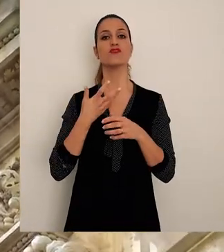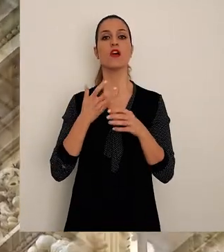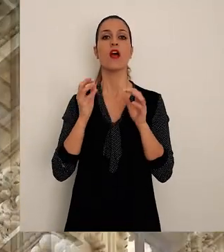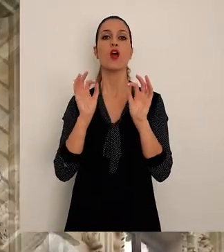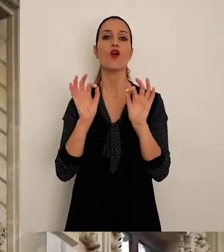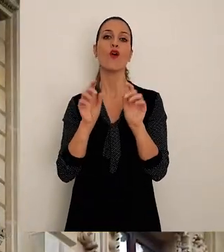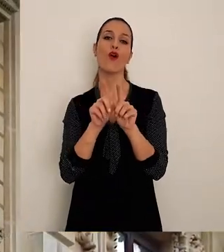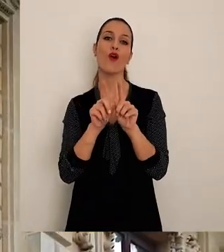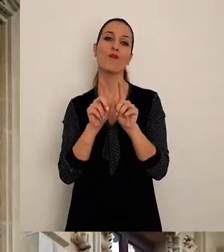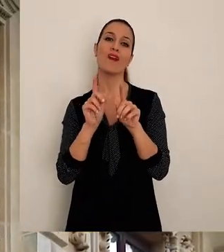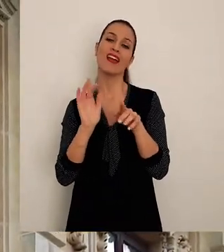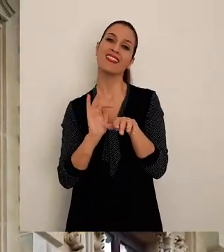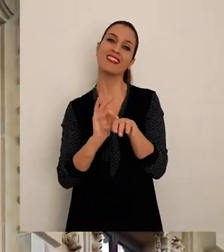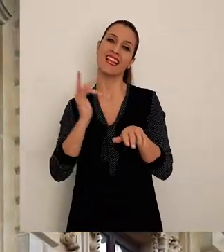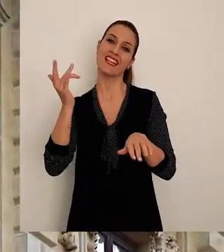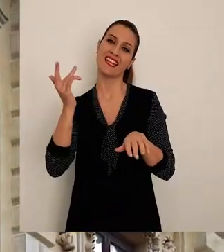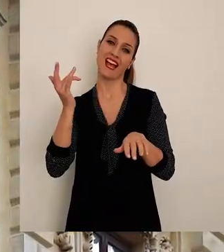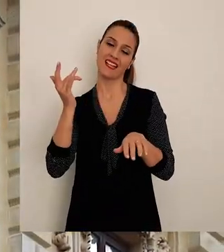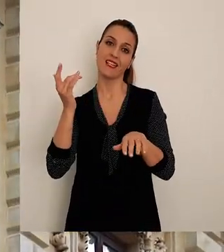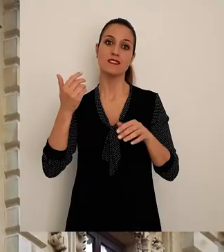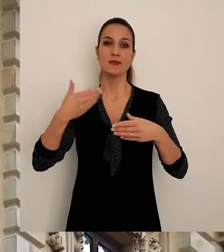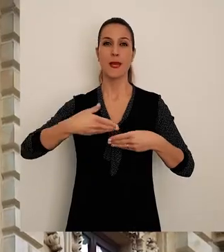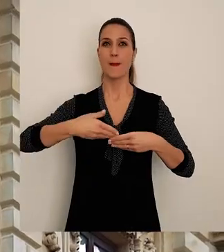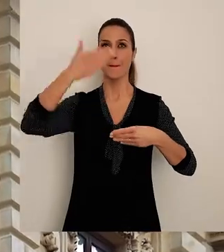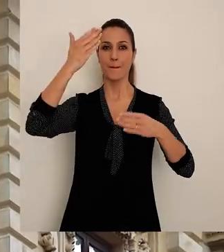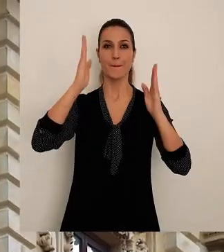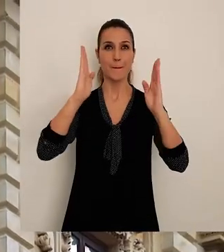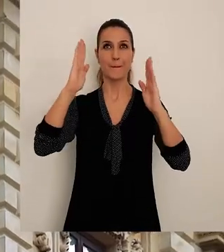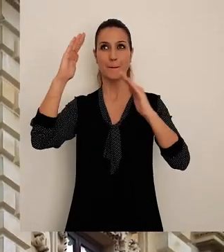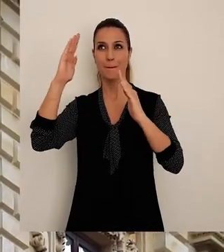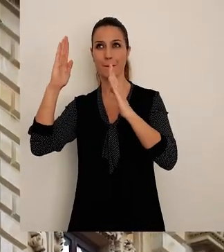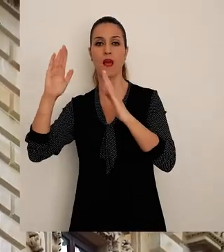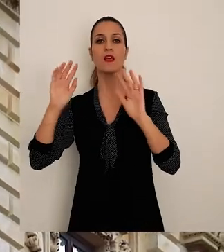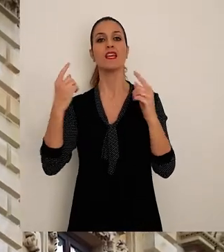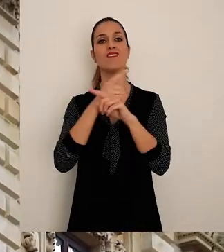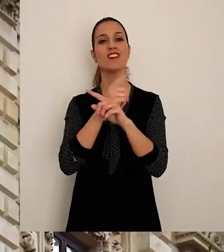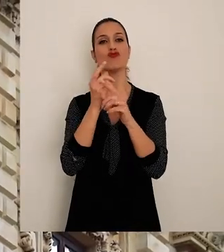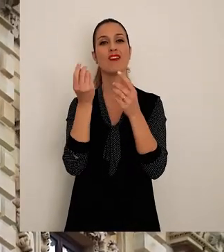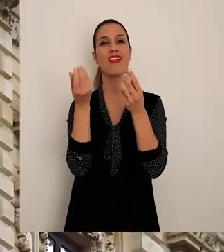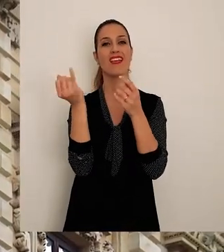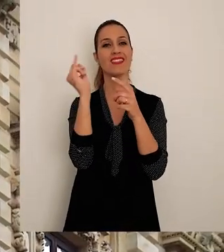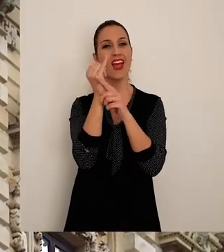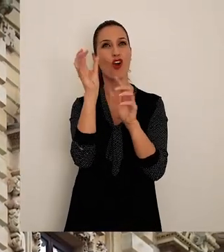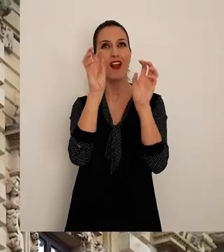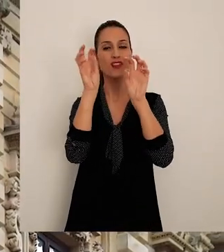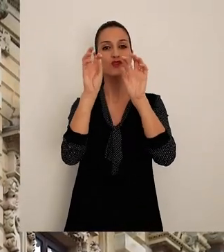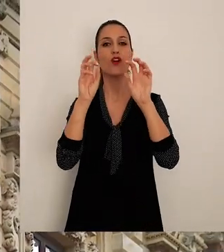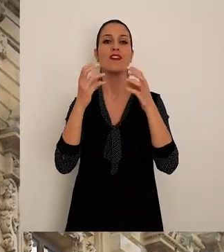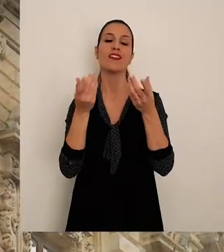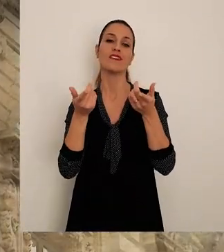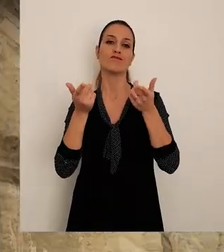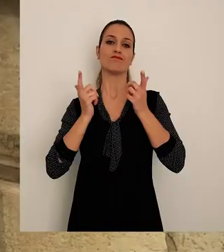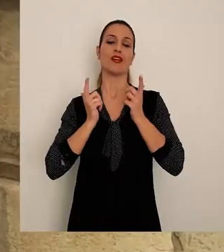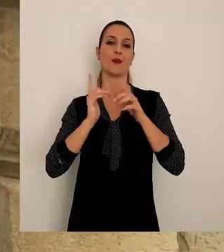donano un effetto di grazia e di leggiadria volto ad ammorbidire la solennità delle rigide geometrie dell'intera struttura.